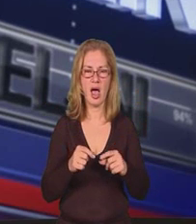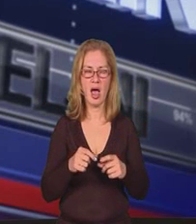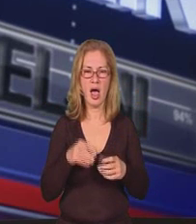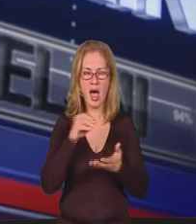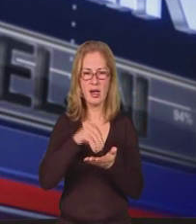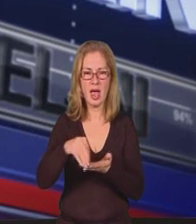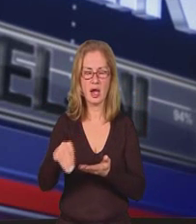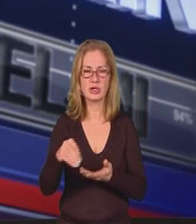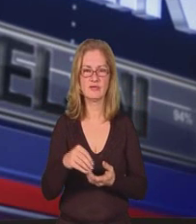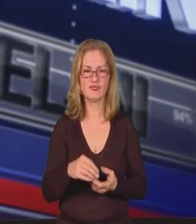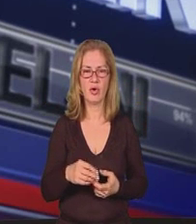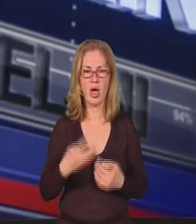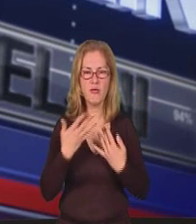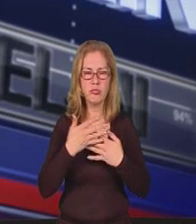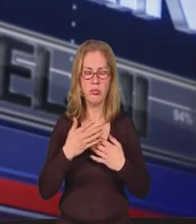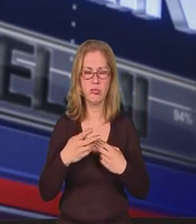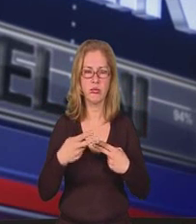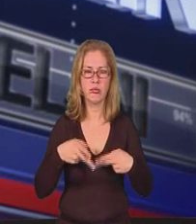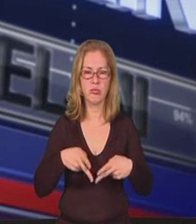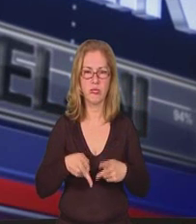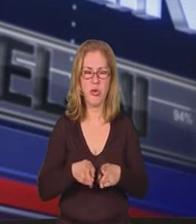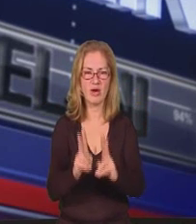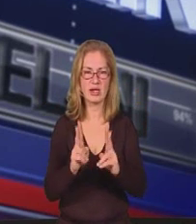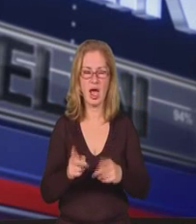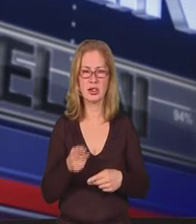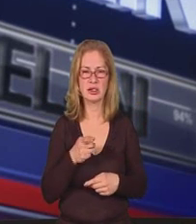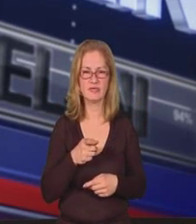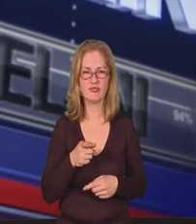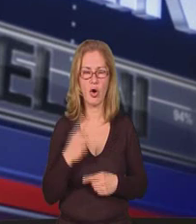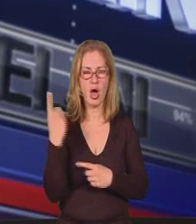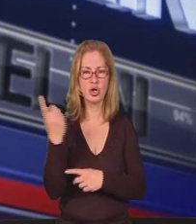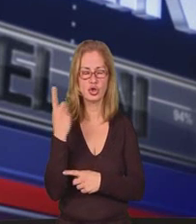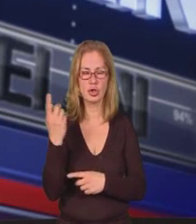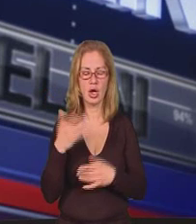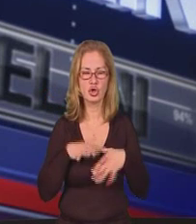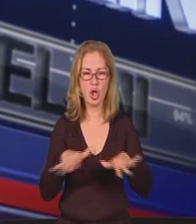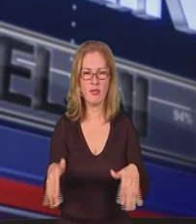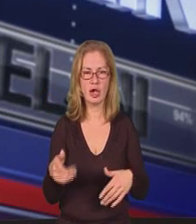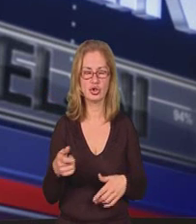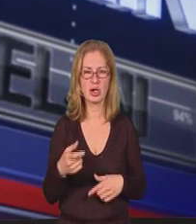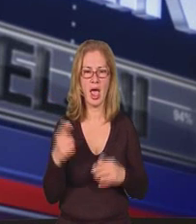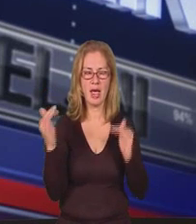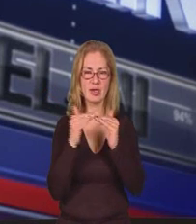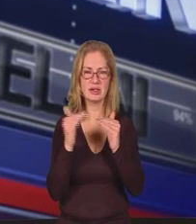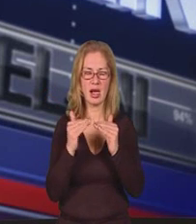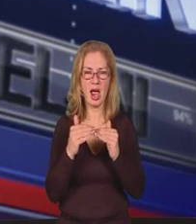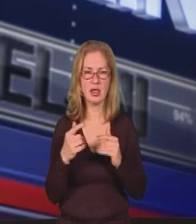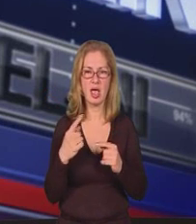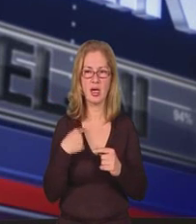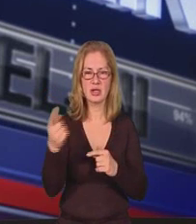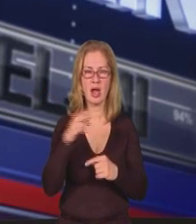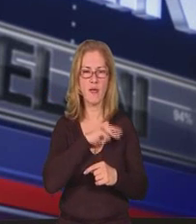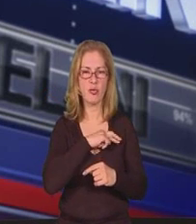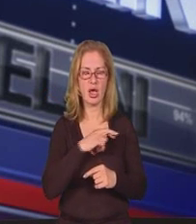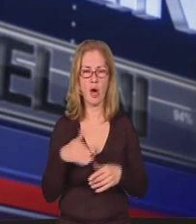Institut za rudarstvo i povrtarstvo gostio je njenu ekscelenciju ambasadorku Republike Slovačke Dagmar Repčekovu. Do sada je saradnja sa